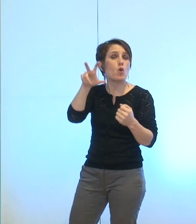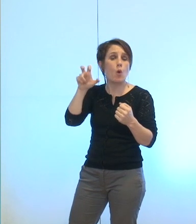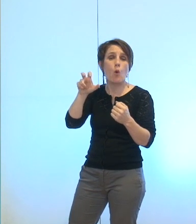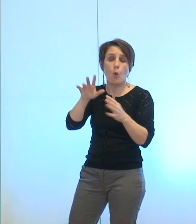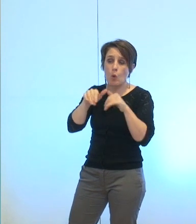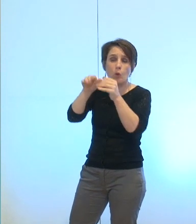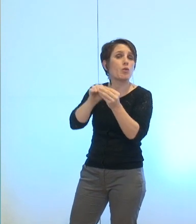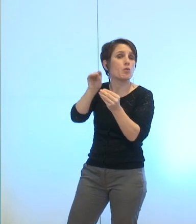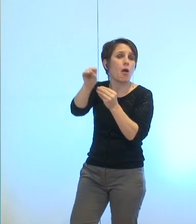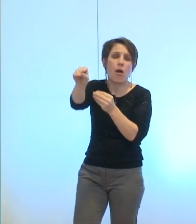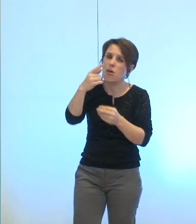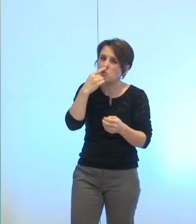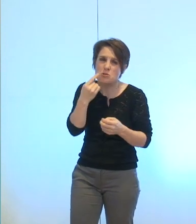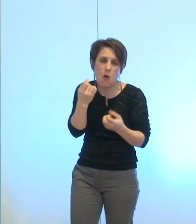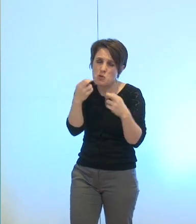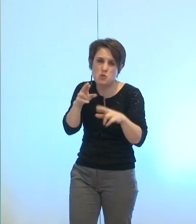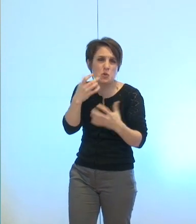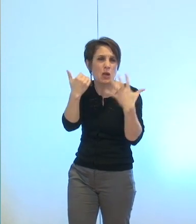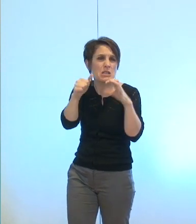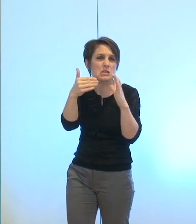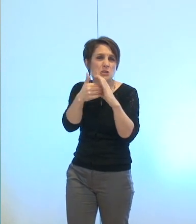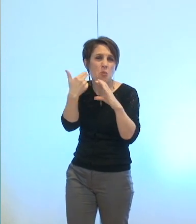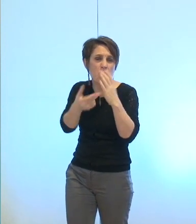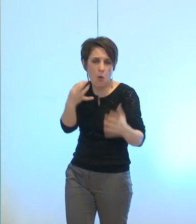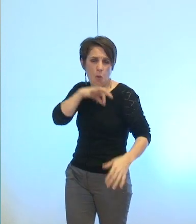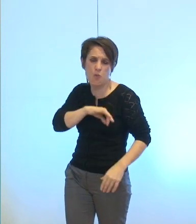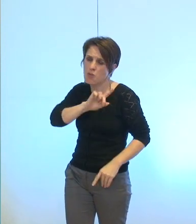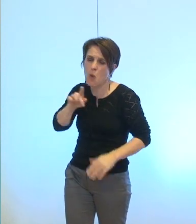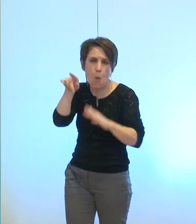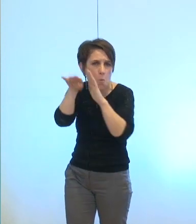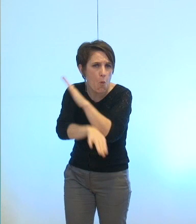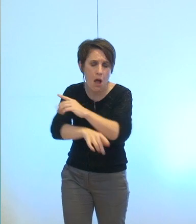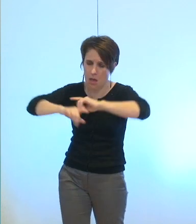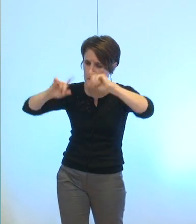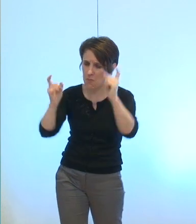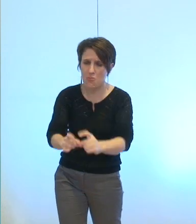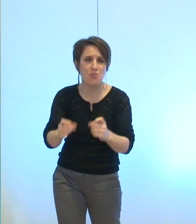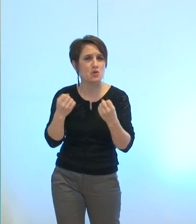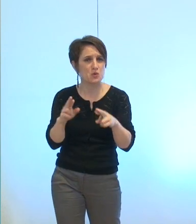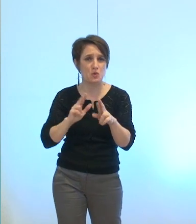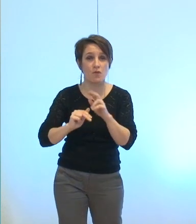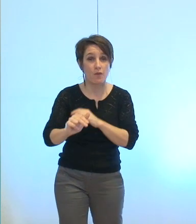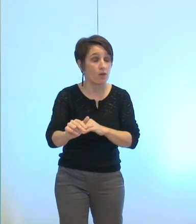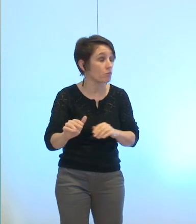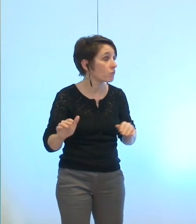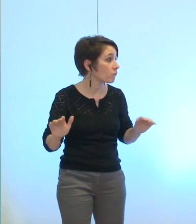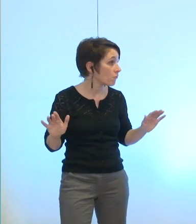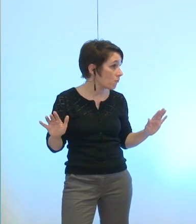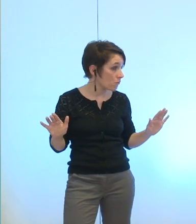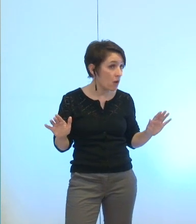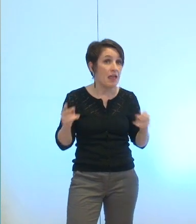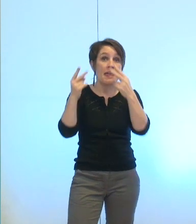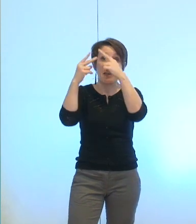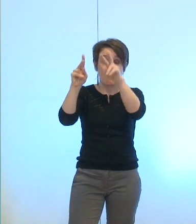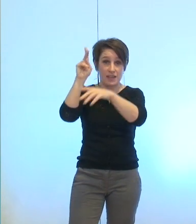de tel montants en raison d'une évolution de la conjoncture je trouve que la Ville de Paris